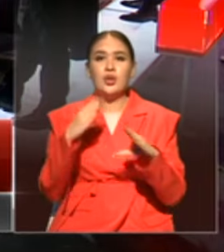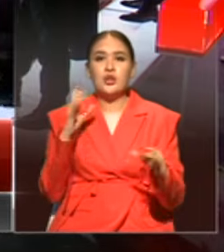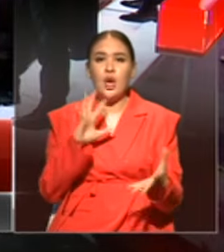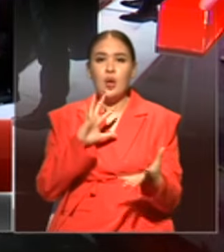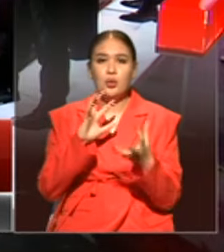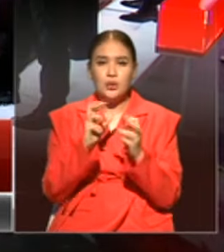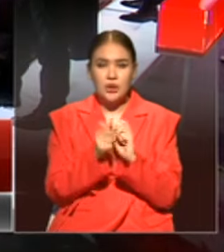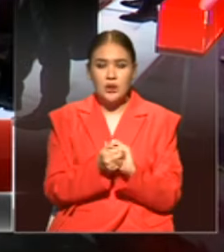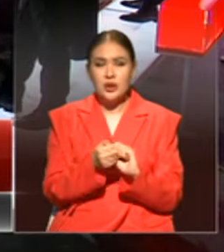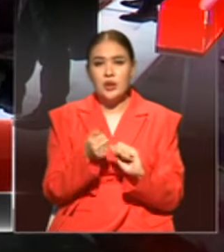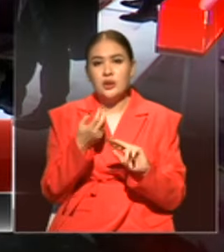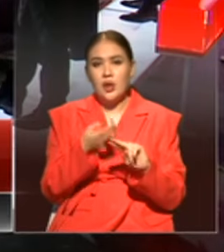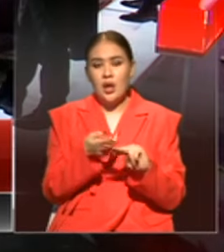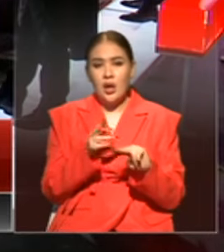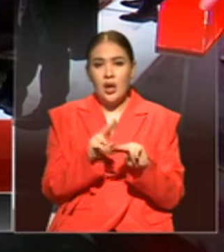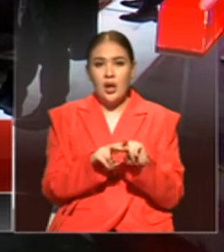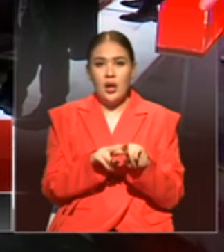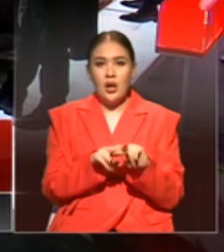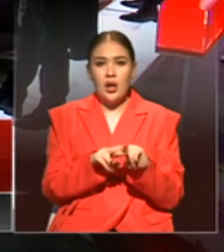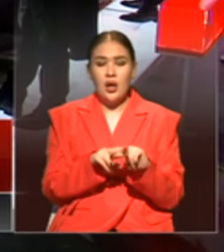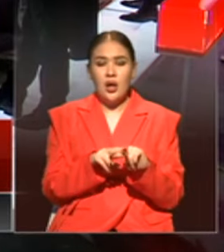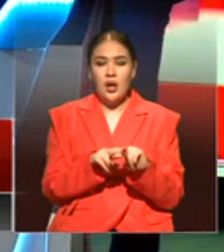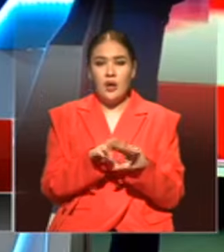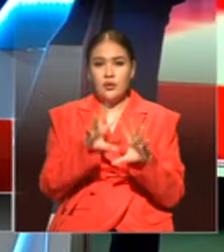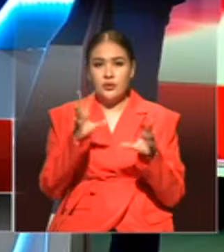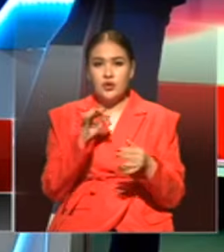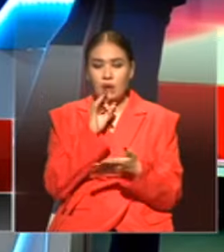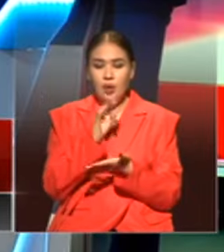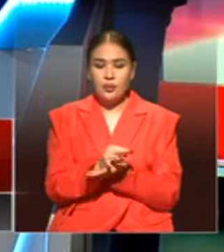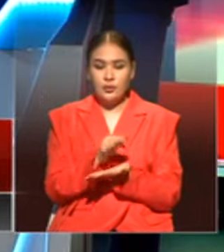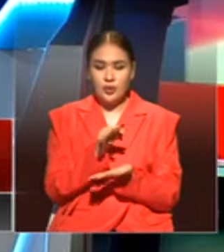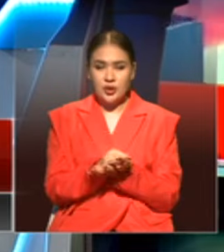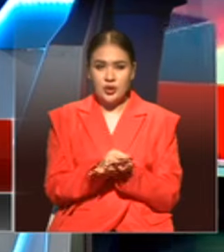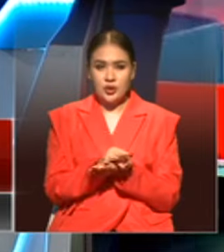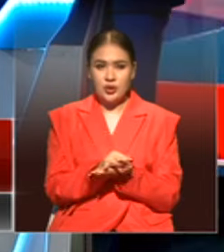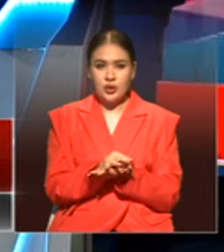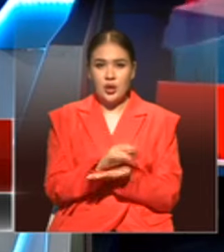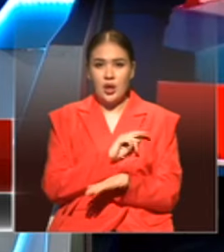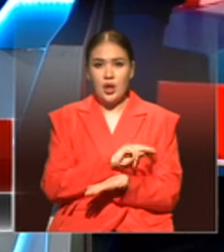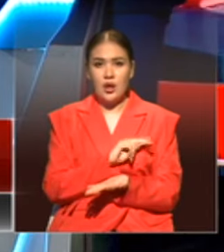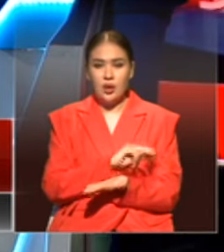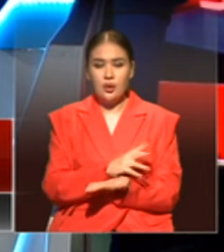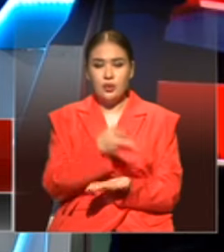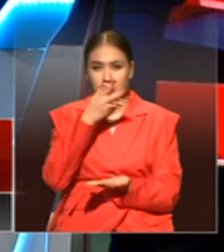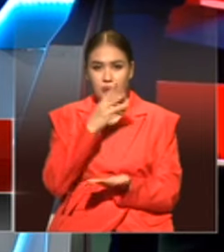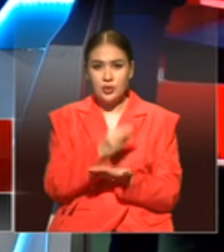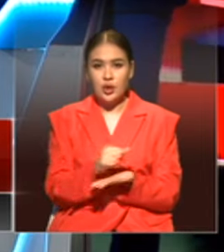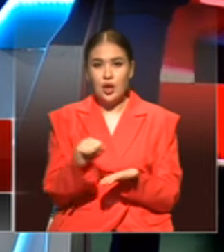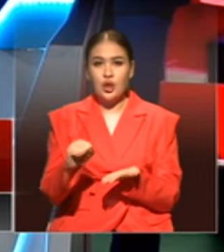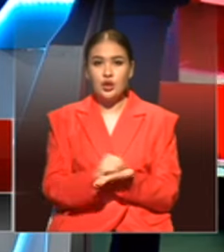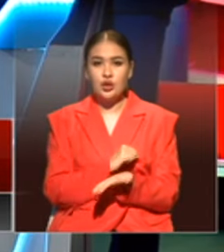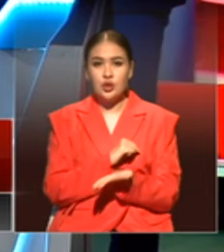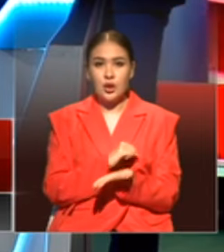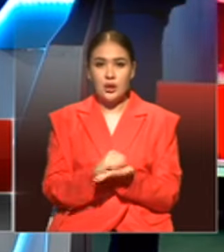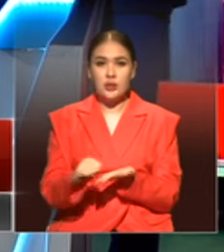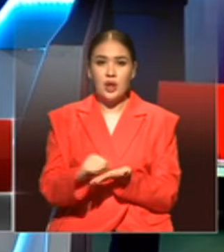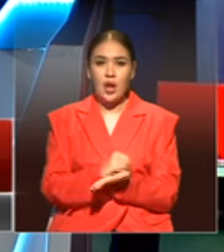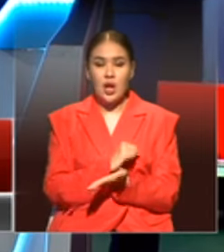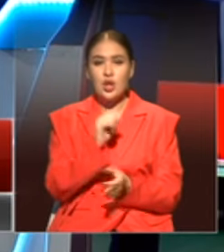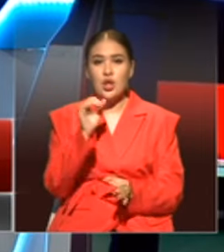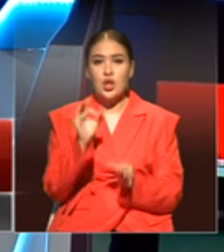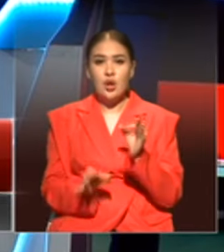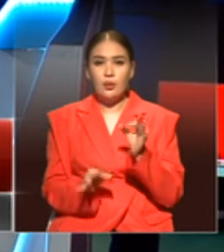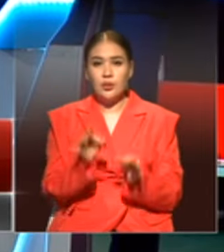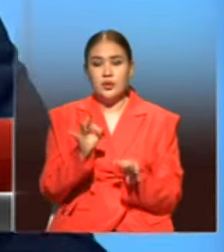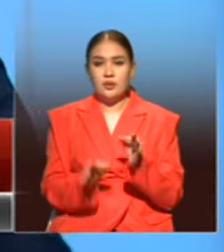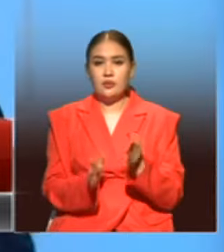жаңағыдай ÖKM оператор жауапкершілігі шектеулі серіктестігінің жаңағыдай өзінің құжаттары, өзінің жаңа нормативтері барысында